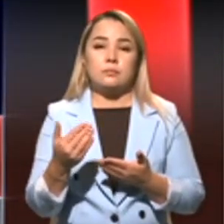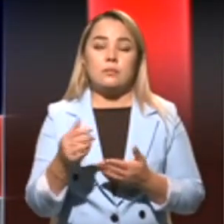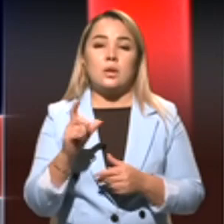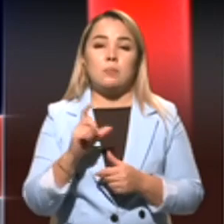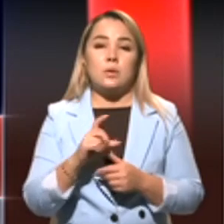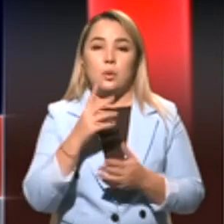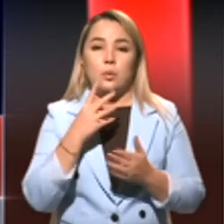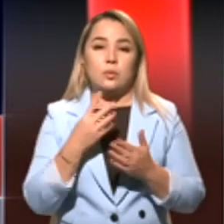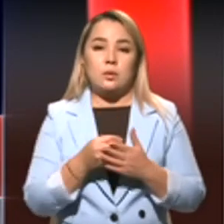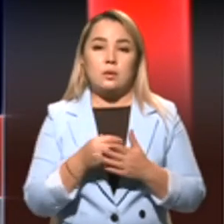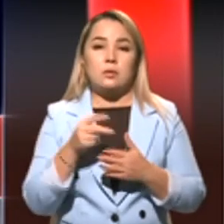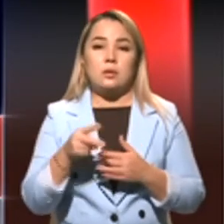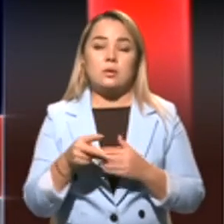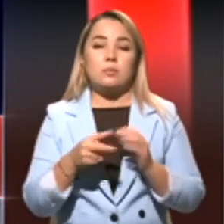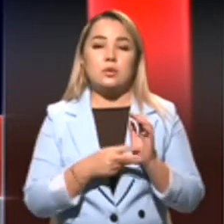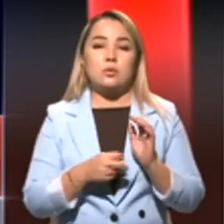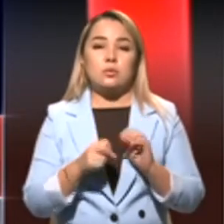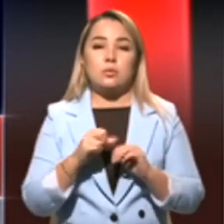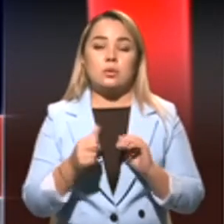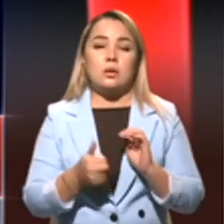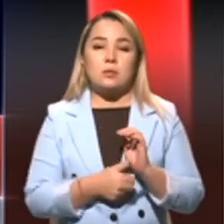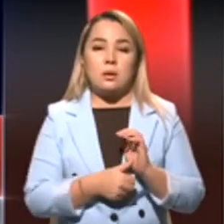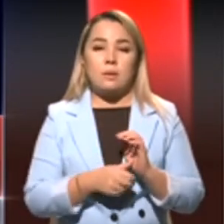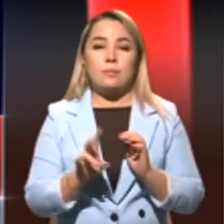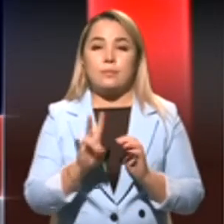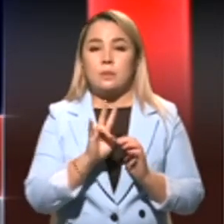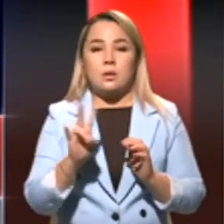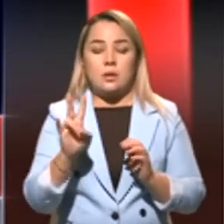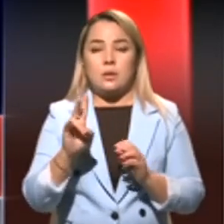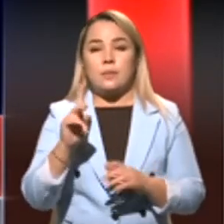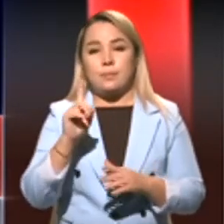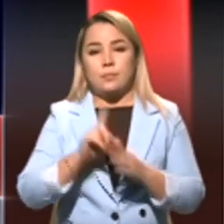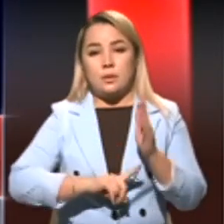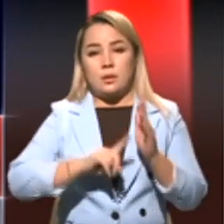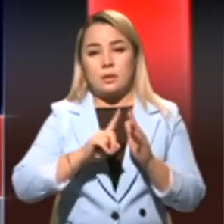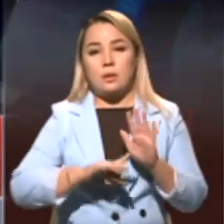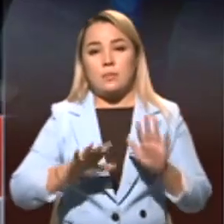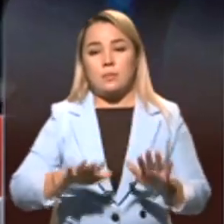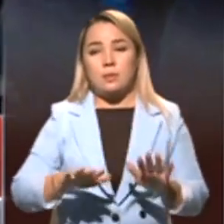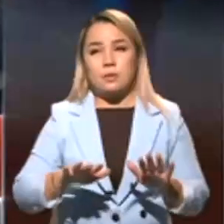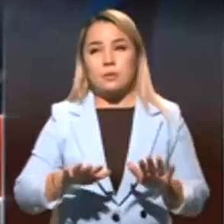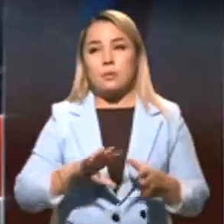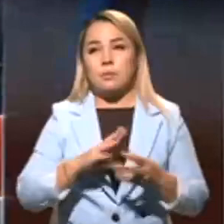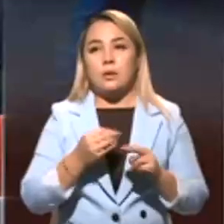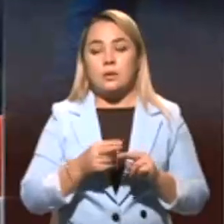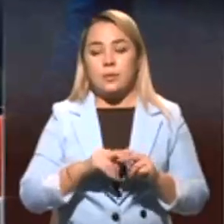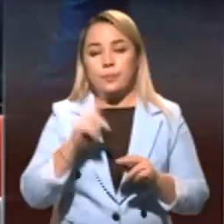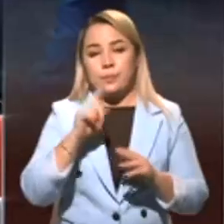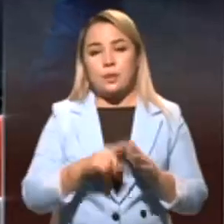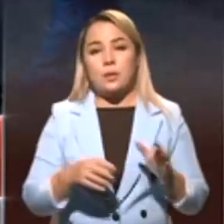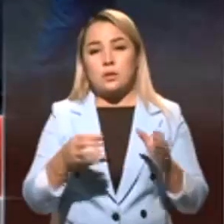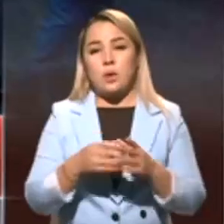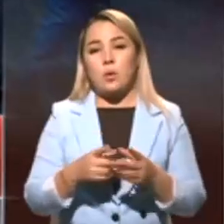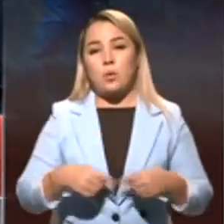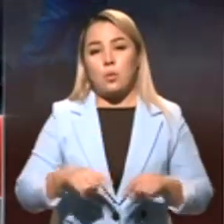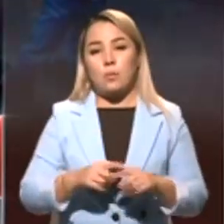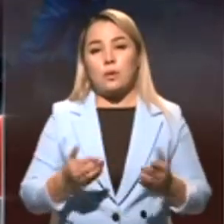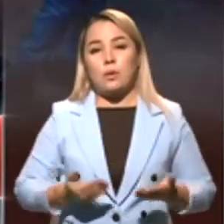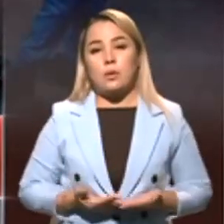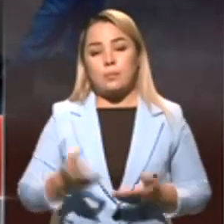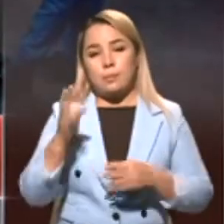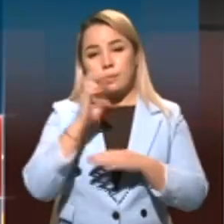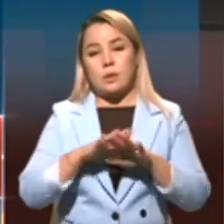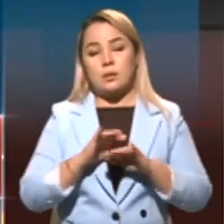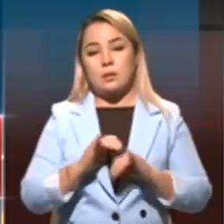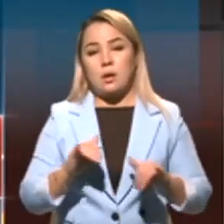Мешіттің өзі 2716 православия шіркеуі. Енді бұл діни бірлестіктер қоғам өміріне, мемлекет